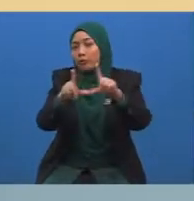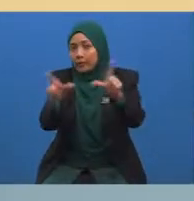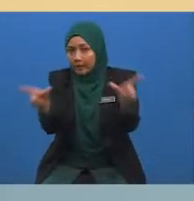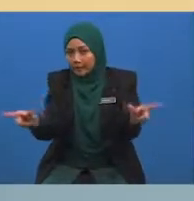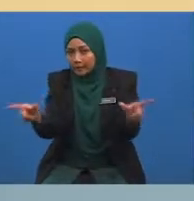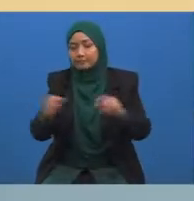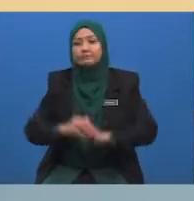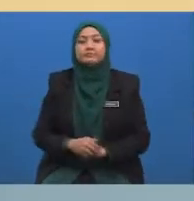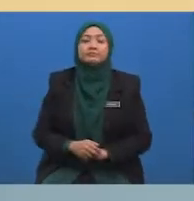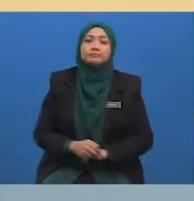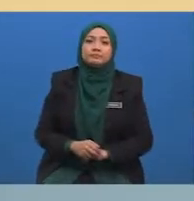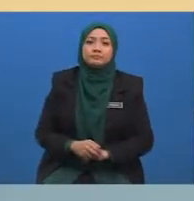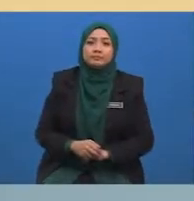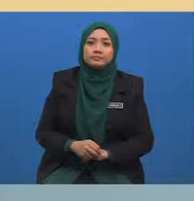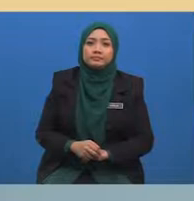Baiklah.